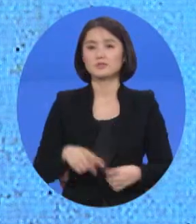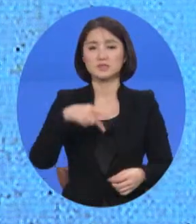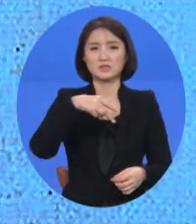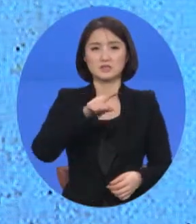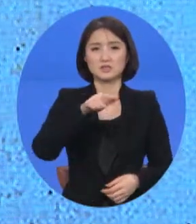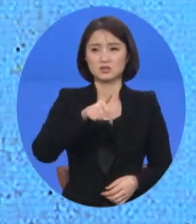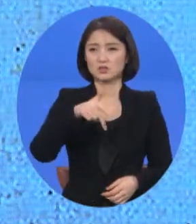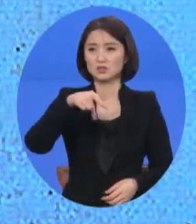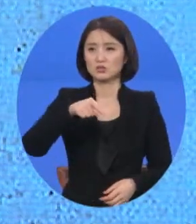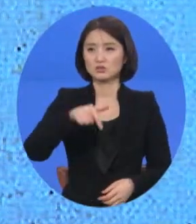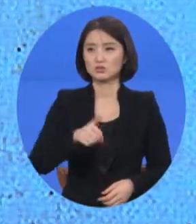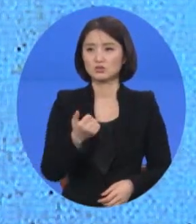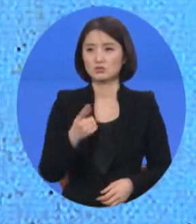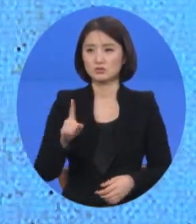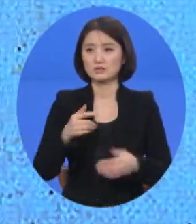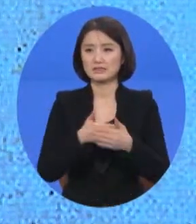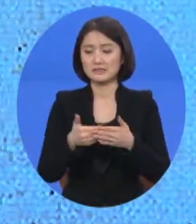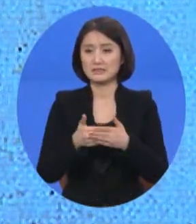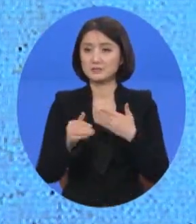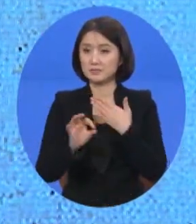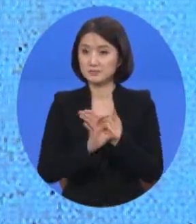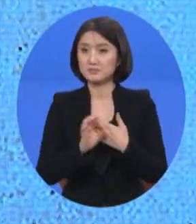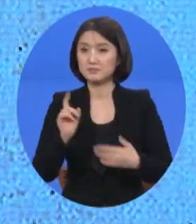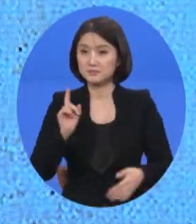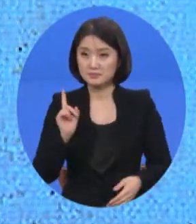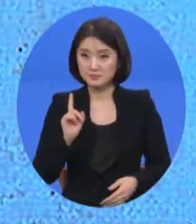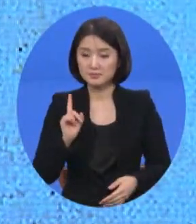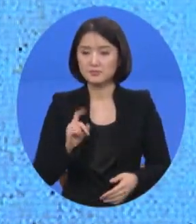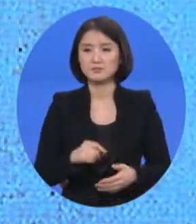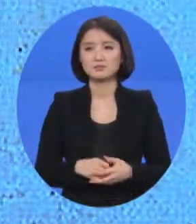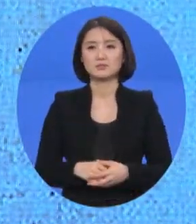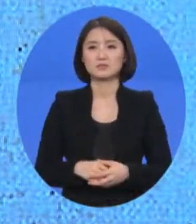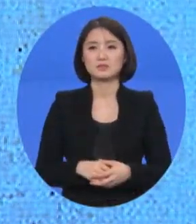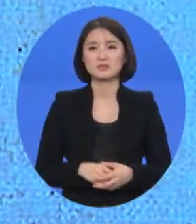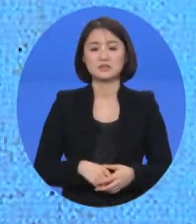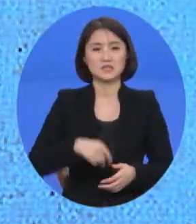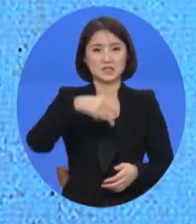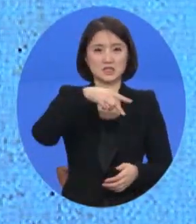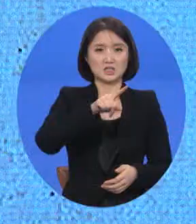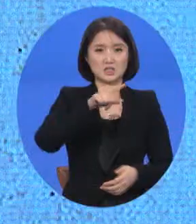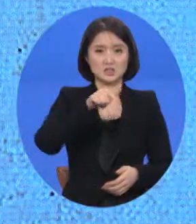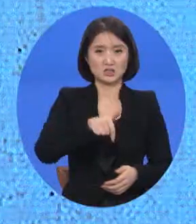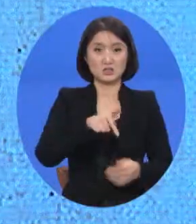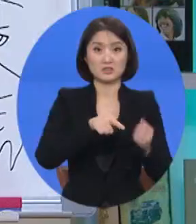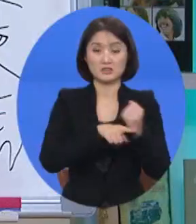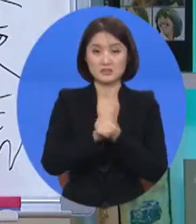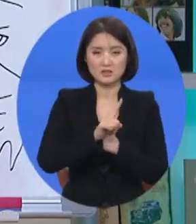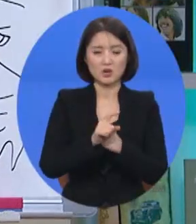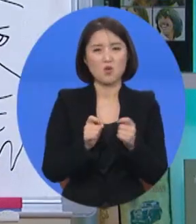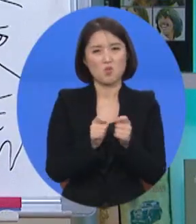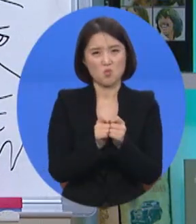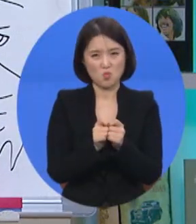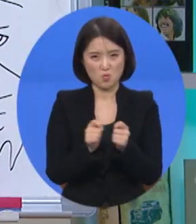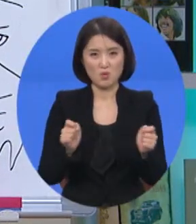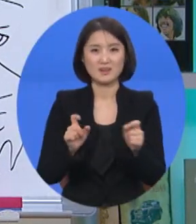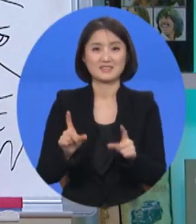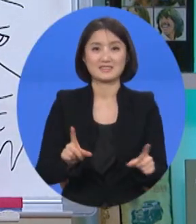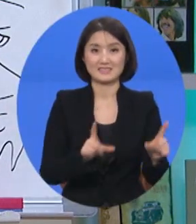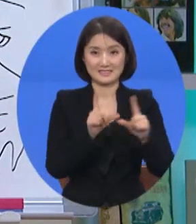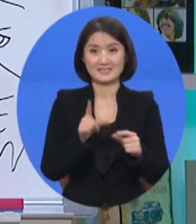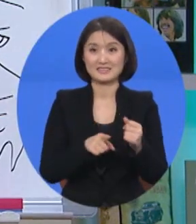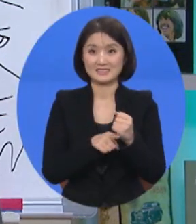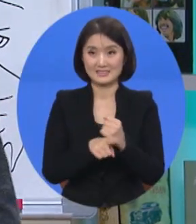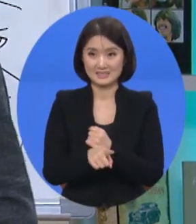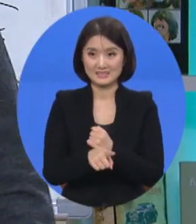그리게 되면 이것은 또 어떤 의미가 되느냐 이 글자 중에서 석은 이미 장수를 뜻하는 글자가 돼 버렸기 때문에 두 번째